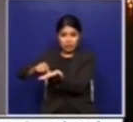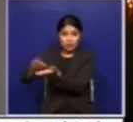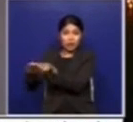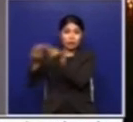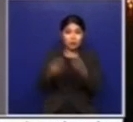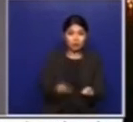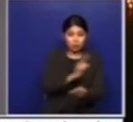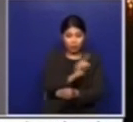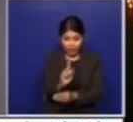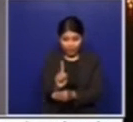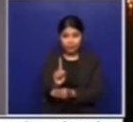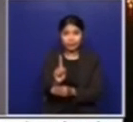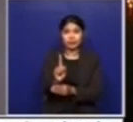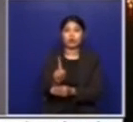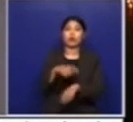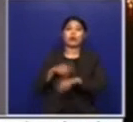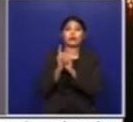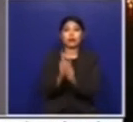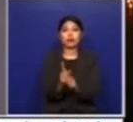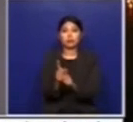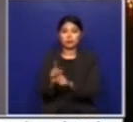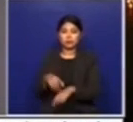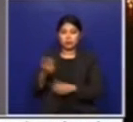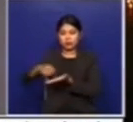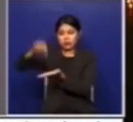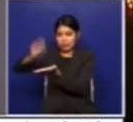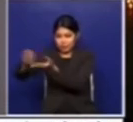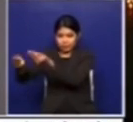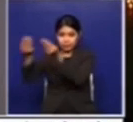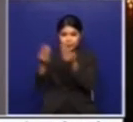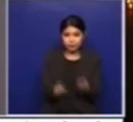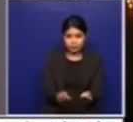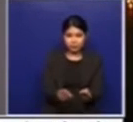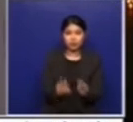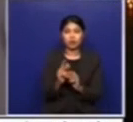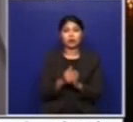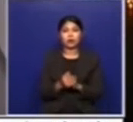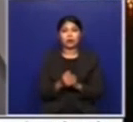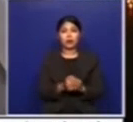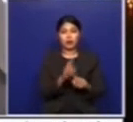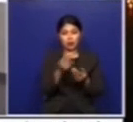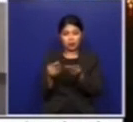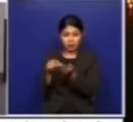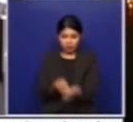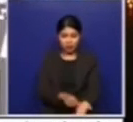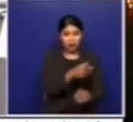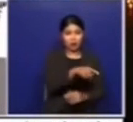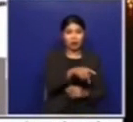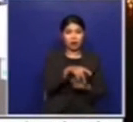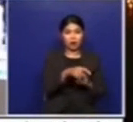าเมื่อใดเมื่อกลับลงมาเมื่อใดก็จะต้องนำเอาร่างรัฐธรรมนูญที่เสร็จวาระ3แล้วทิ้